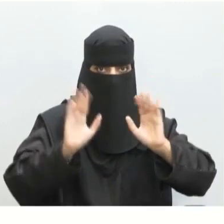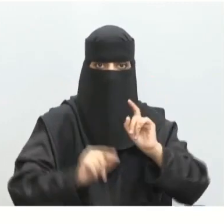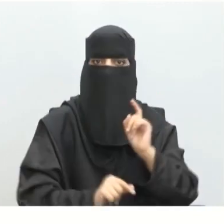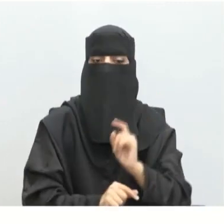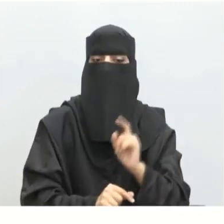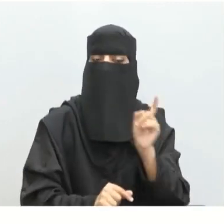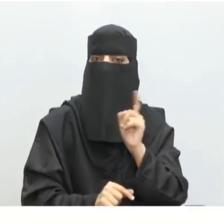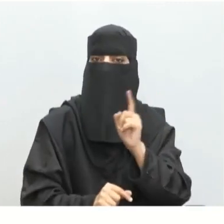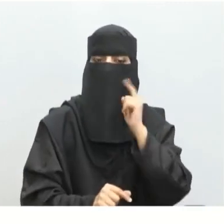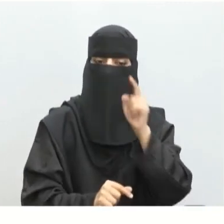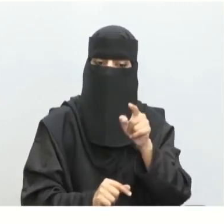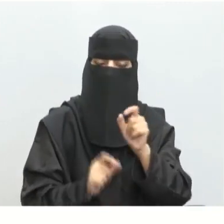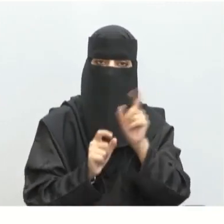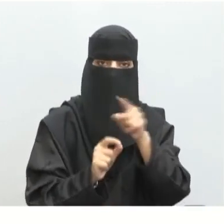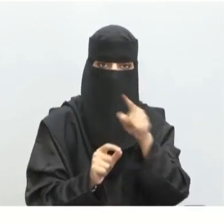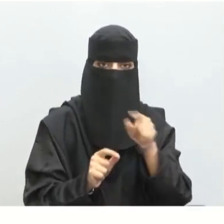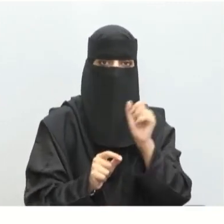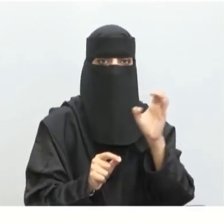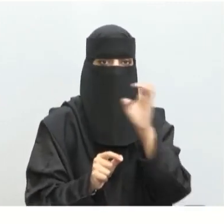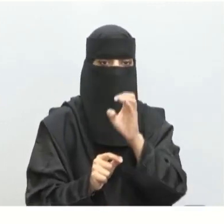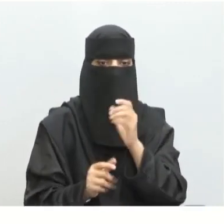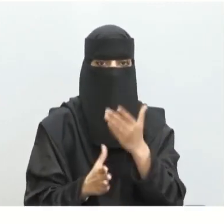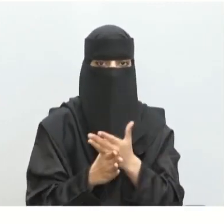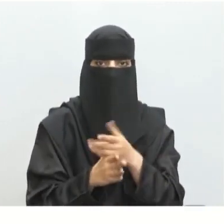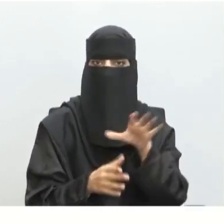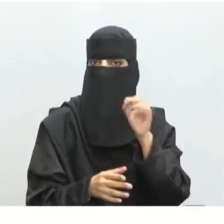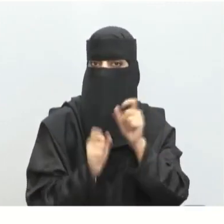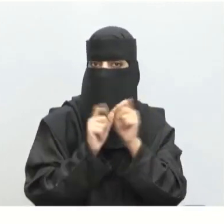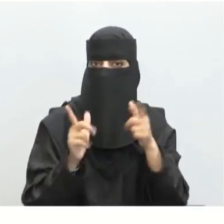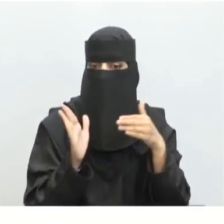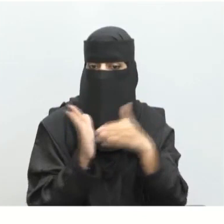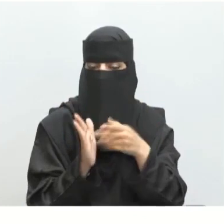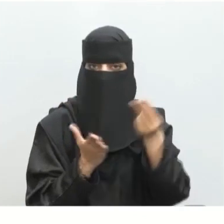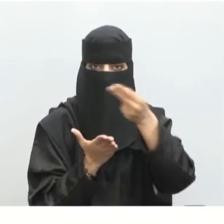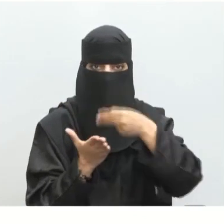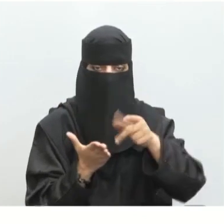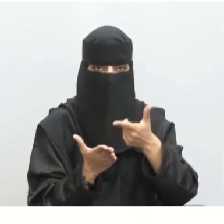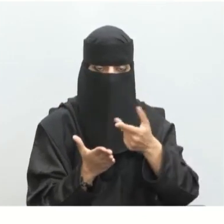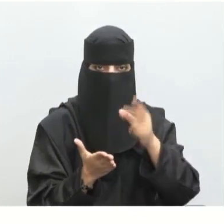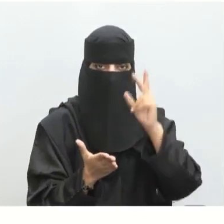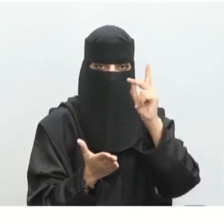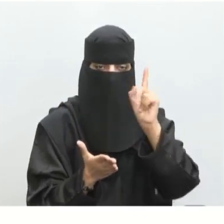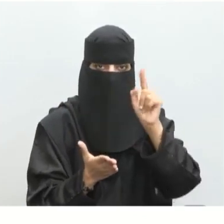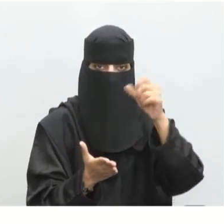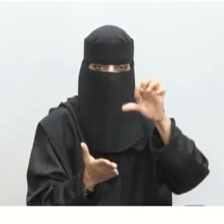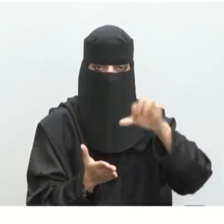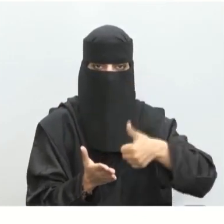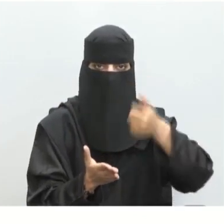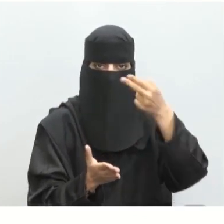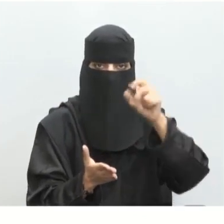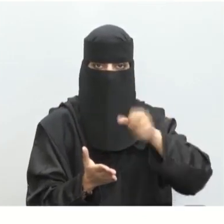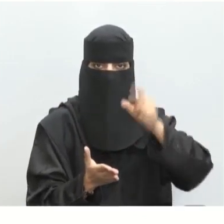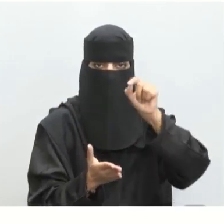رائعين ليست الاجابه الصحيحه اذا الخرائط الطبوغرافيه مهمه لانها